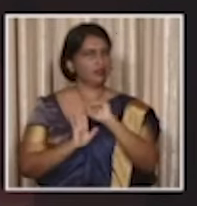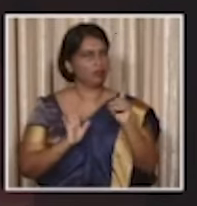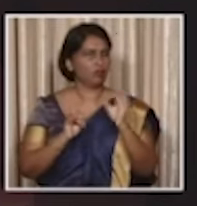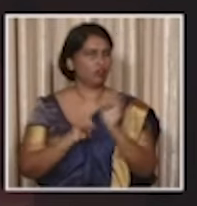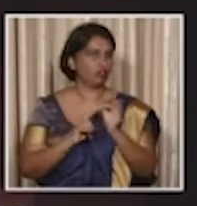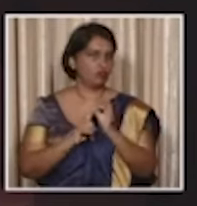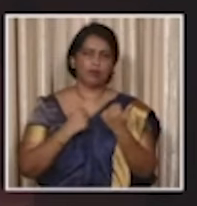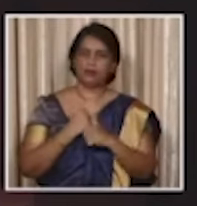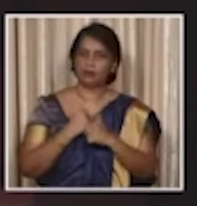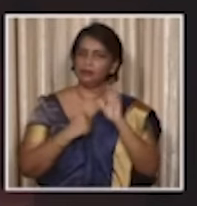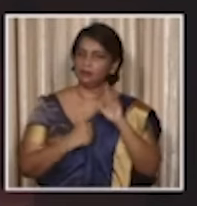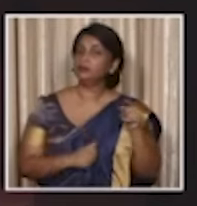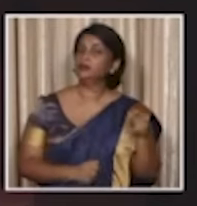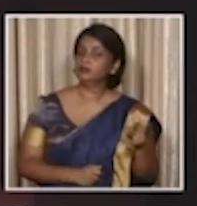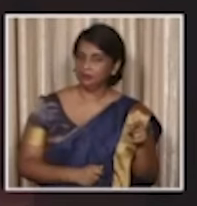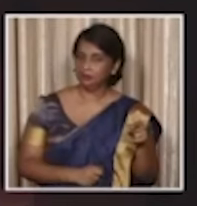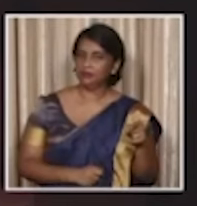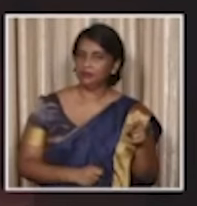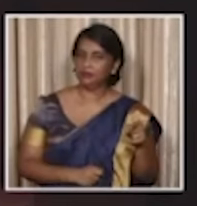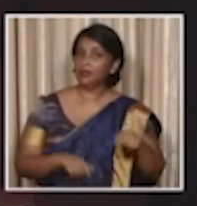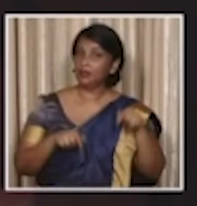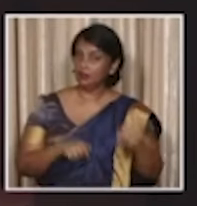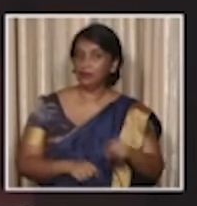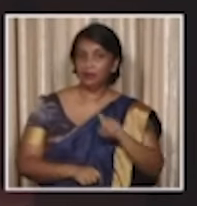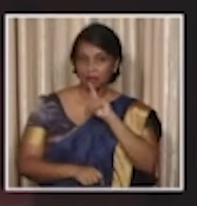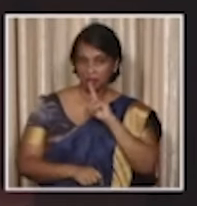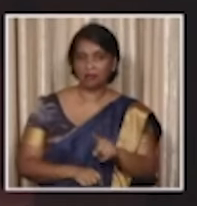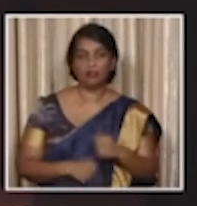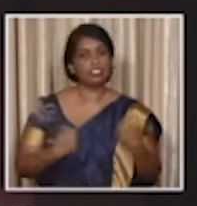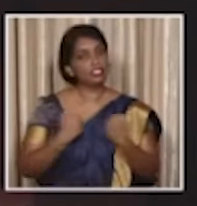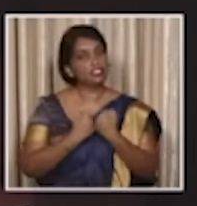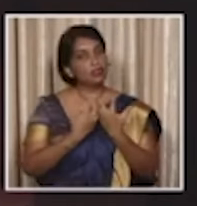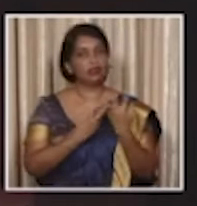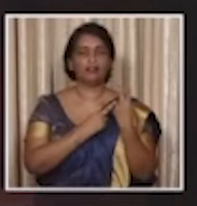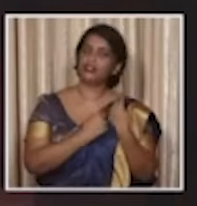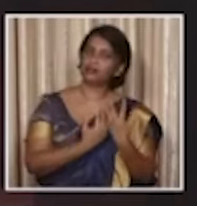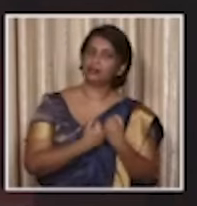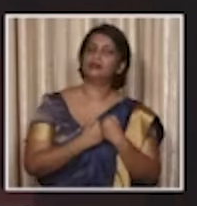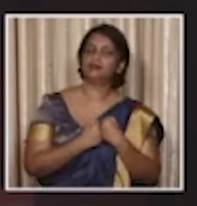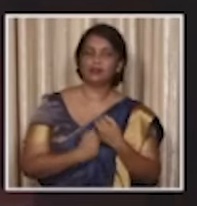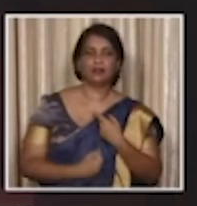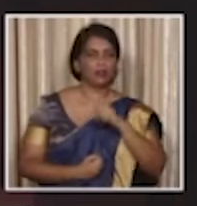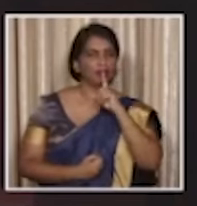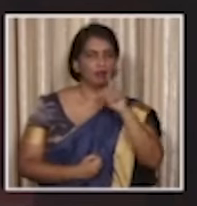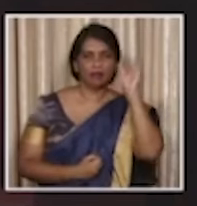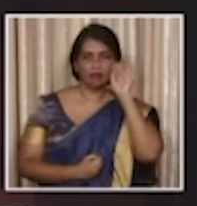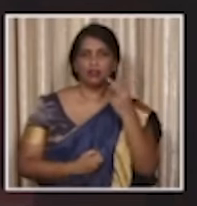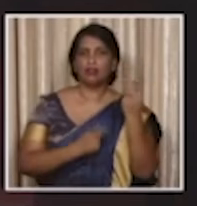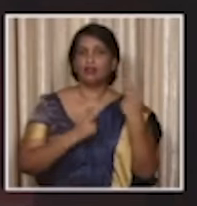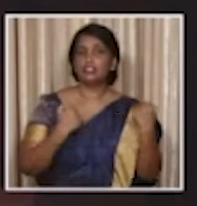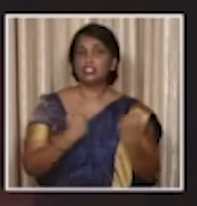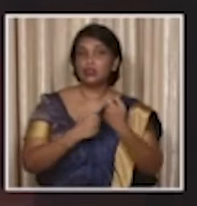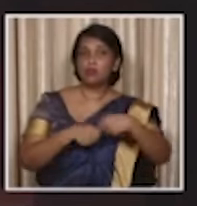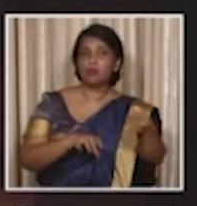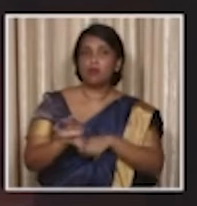දුප්පතුන් නිර්මාණය කරලා දැන් කියන්න එනවා මේ අභියෝගේ බාරගත්තලු. මං අහන්න කැමතියි, කවුද අභියෝගේ